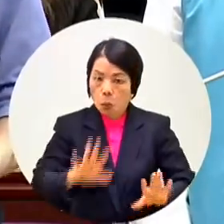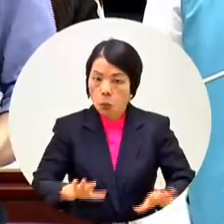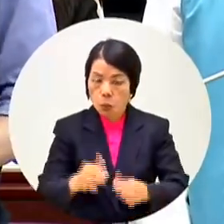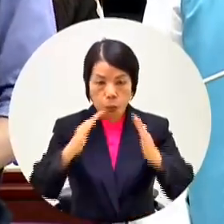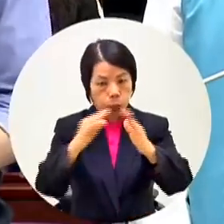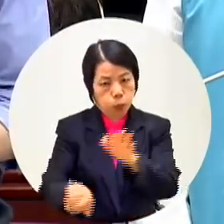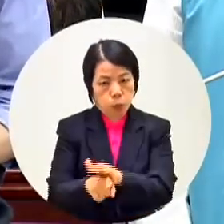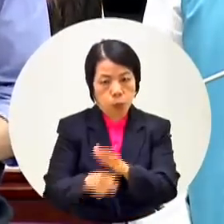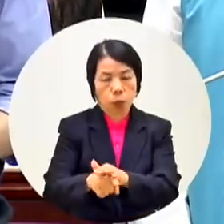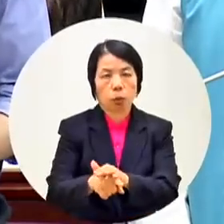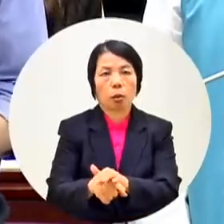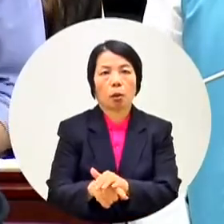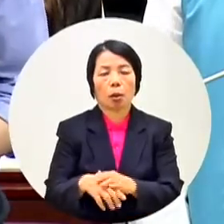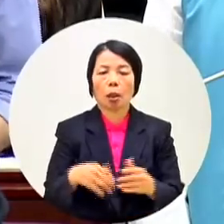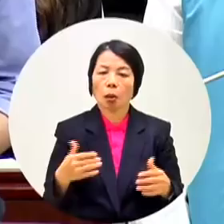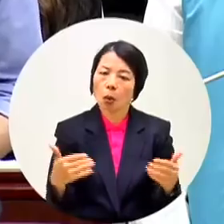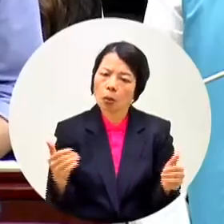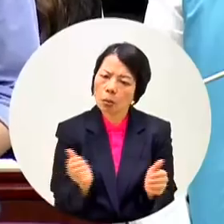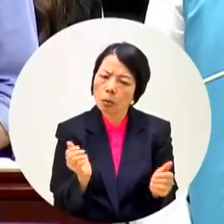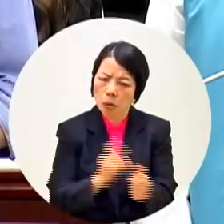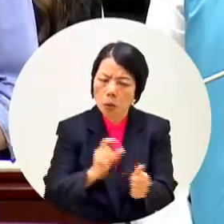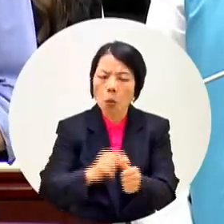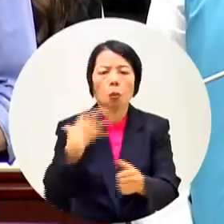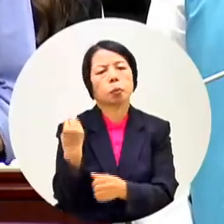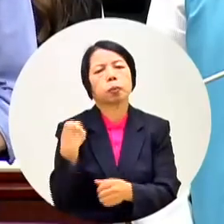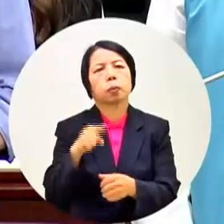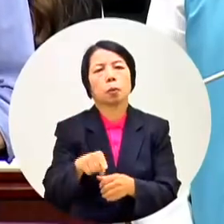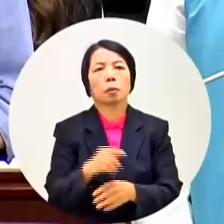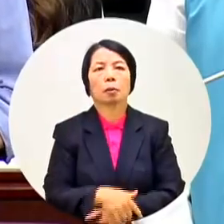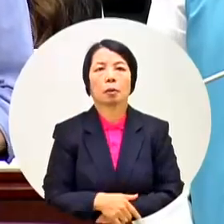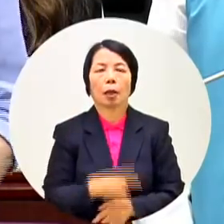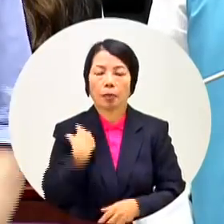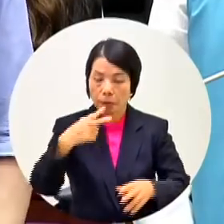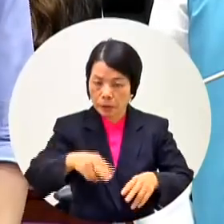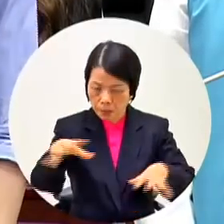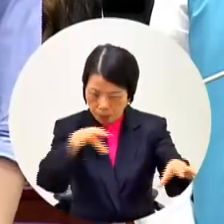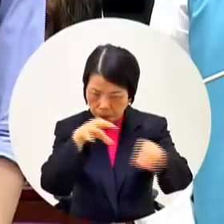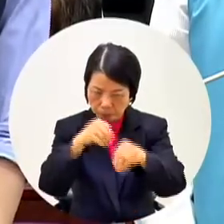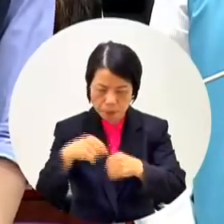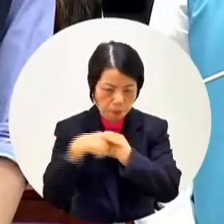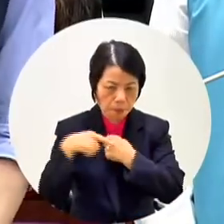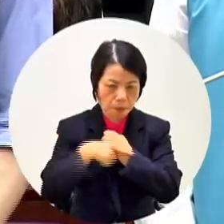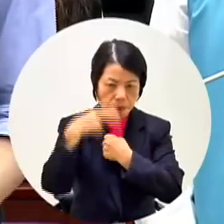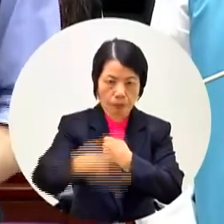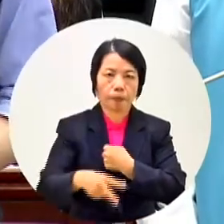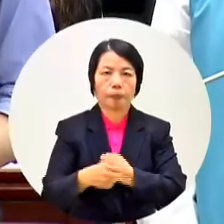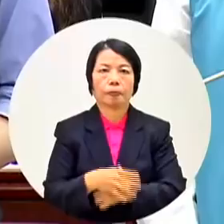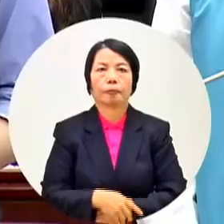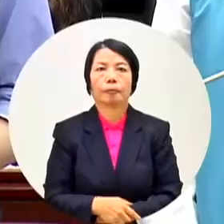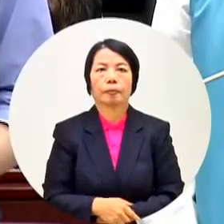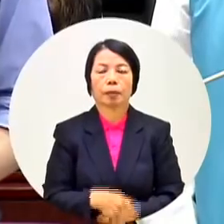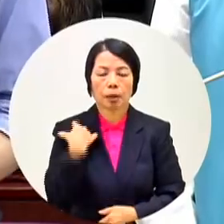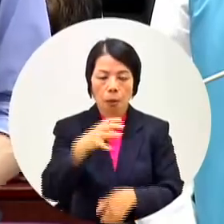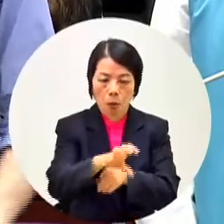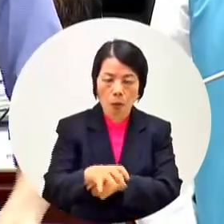我会交代所属的，我们再来做重新做一个好好盘整一下，好好来研究一下那农村这些违建的部分。